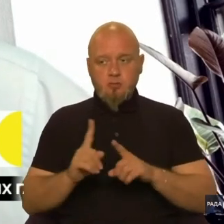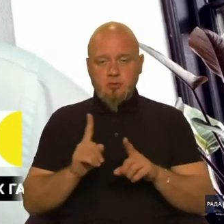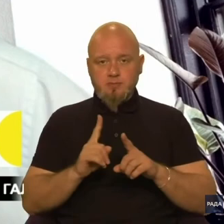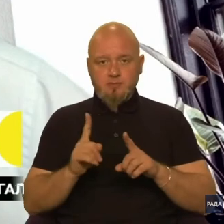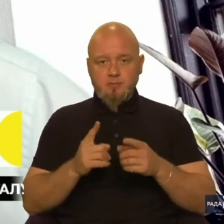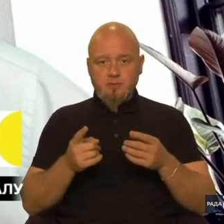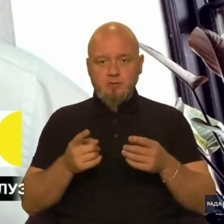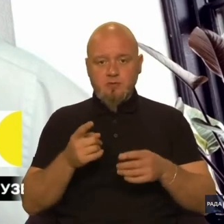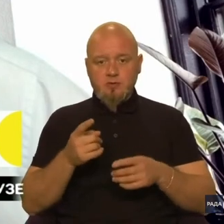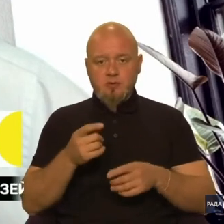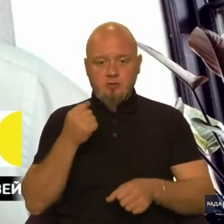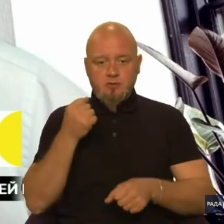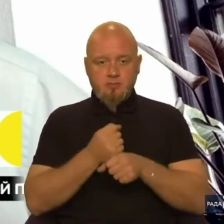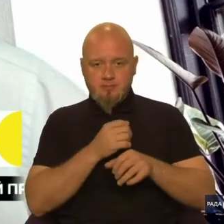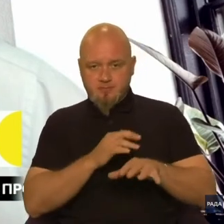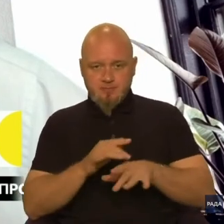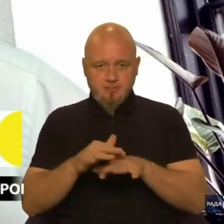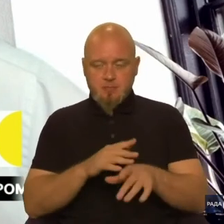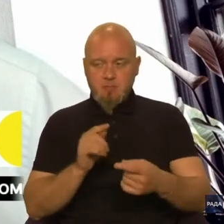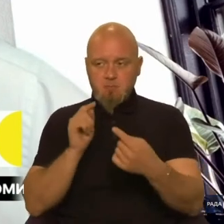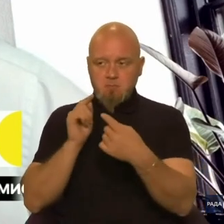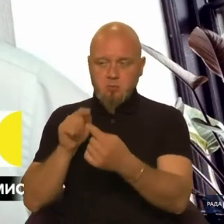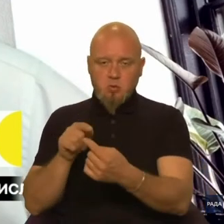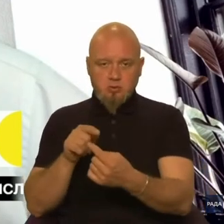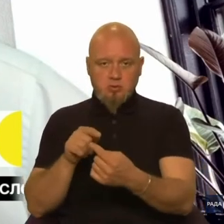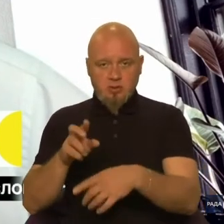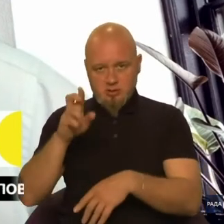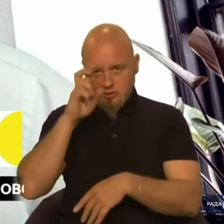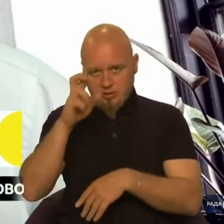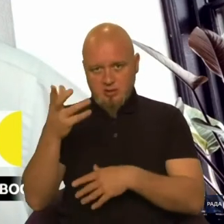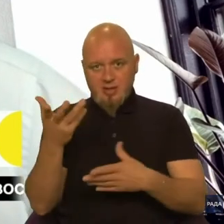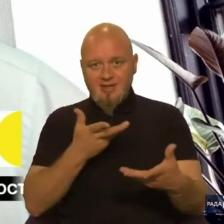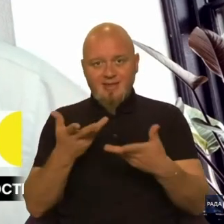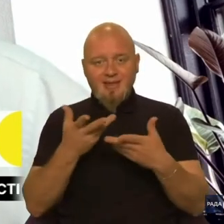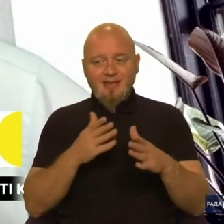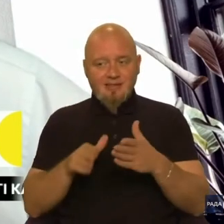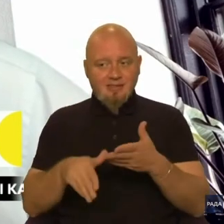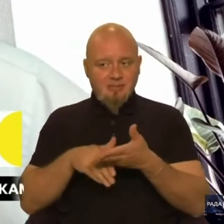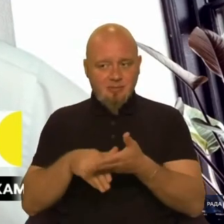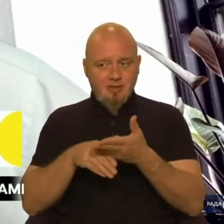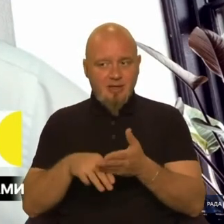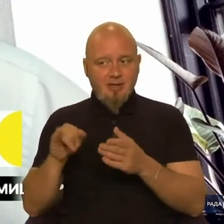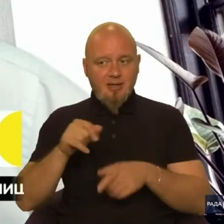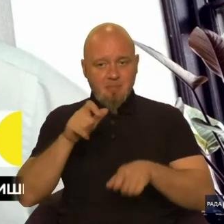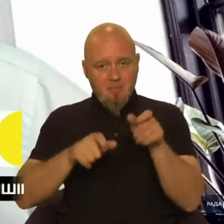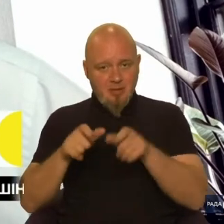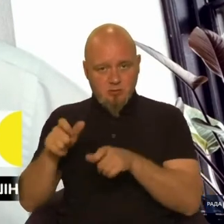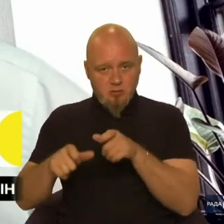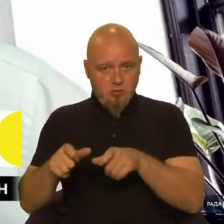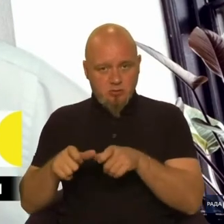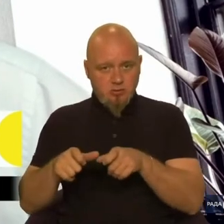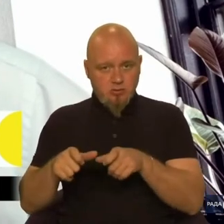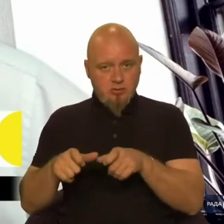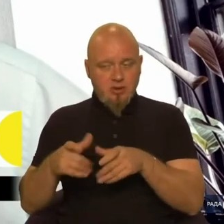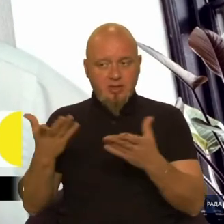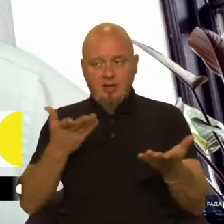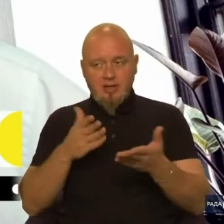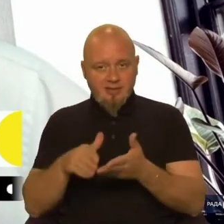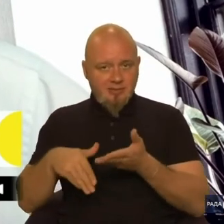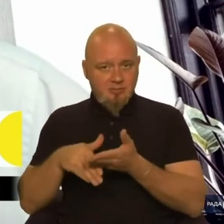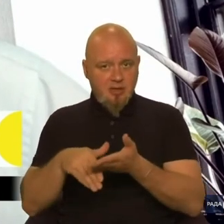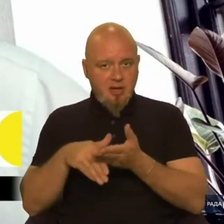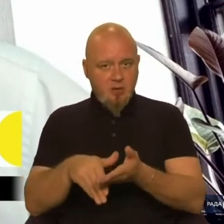жити заходи проти країн які сприяють і персон корпорати країни персона які